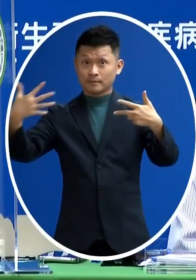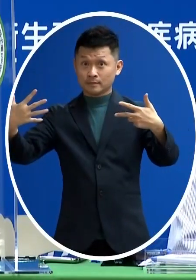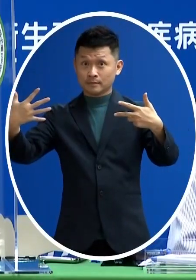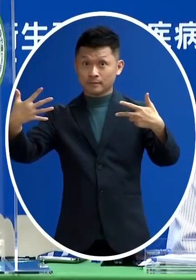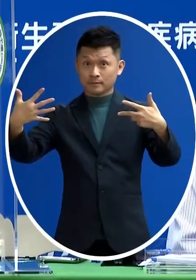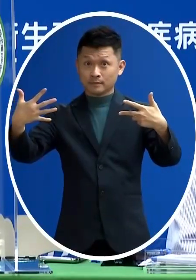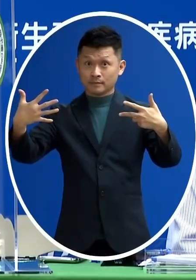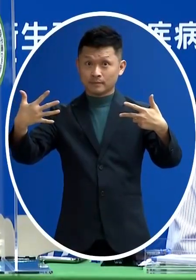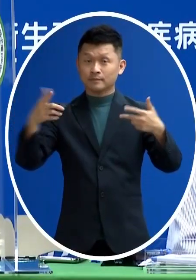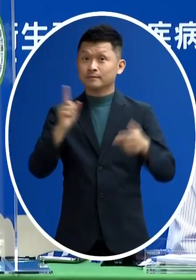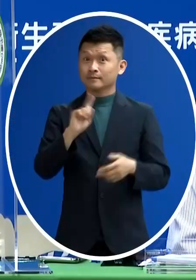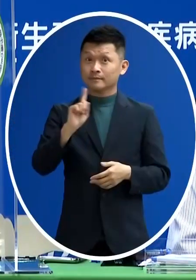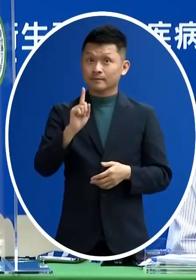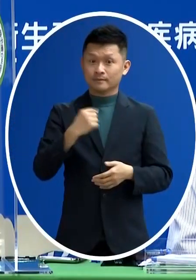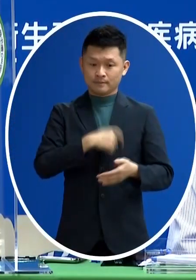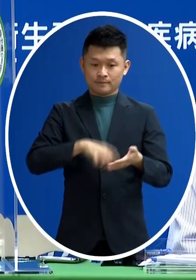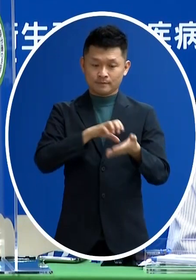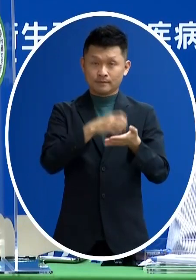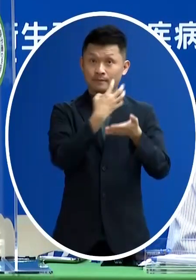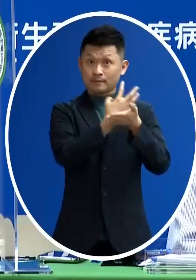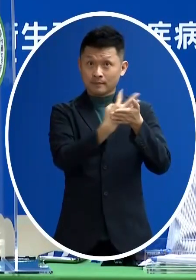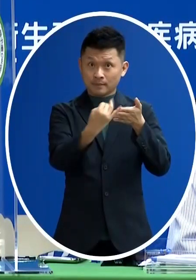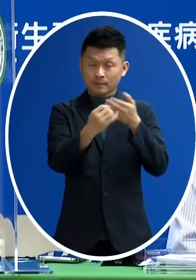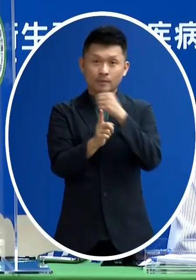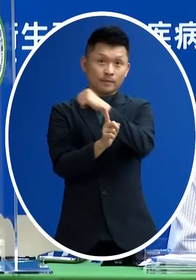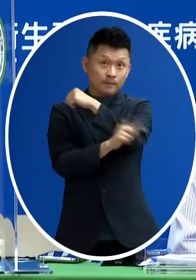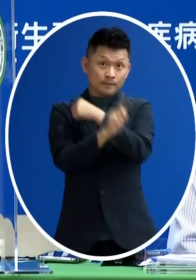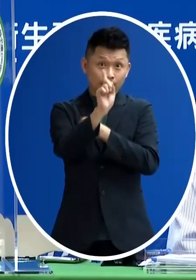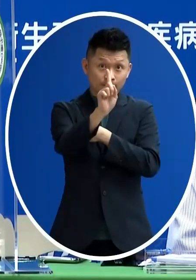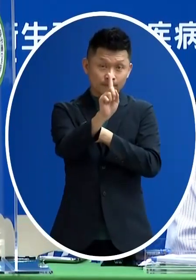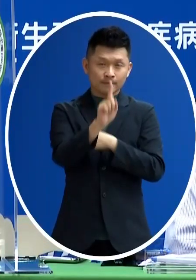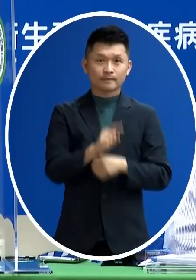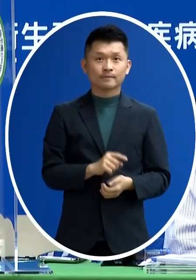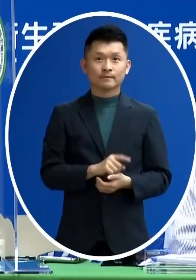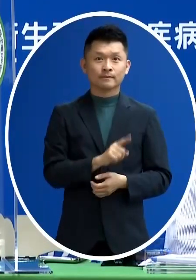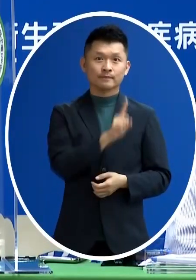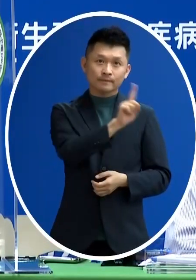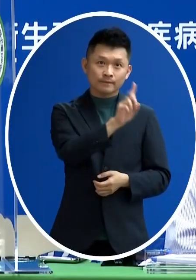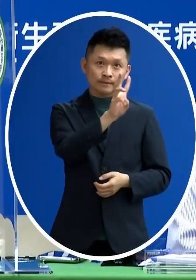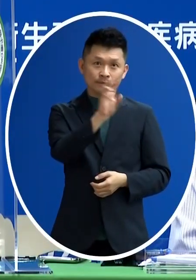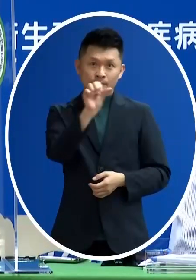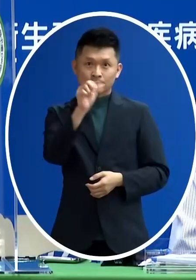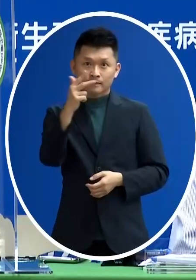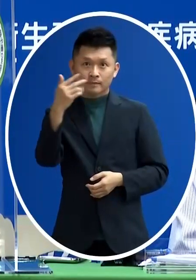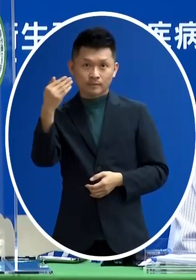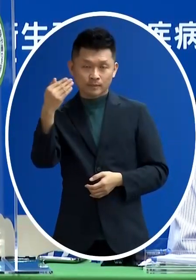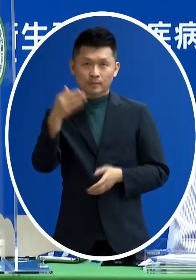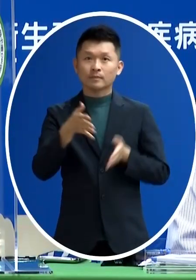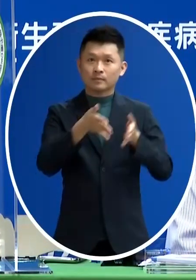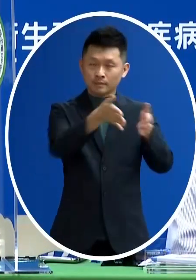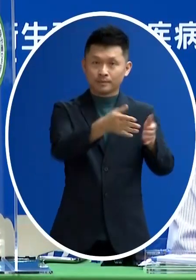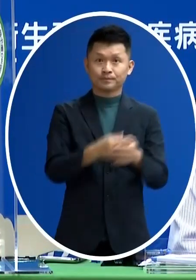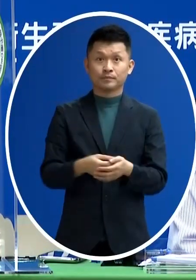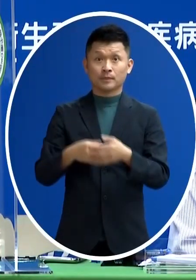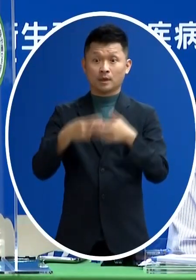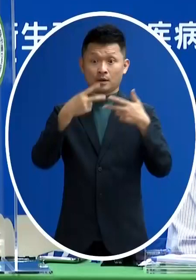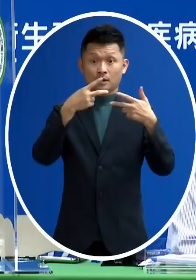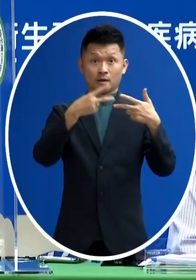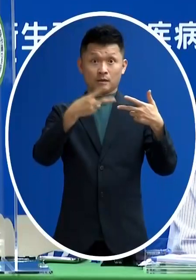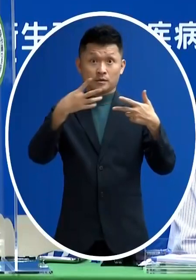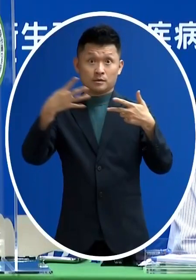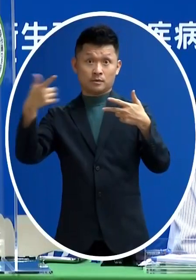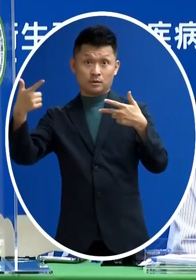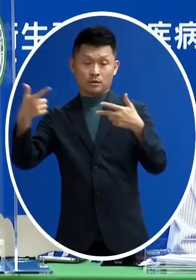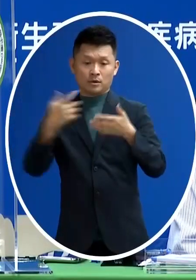星期一三五，是我们的尾数，身份证的尾数，的单号者，那双号就